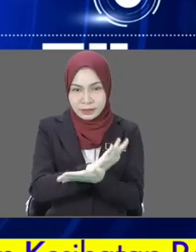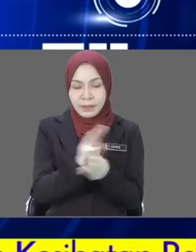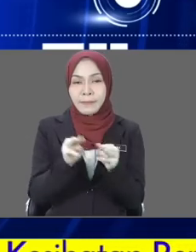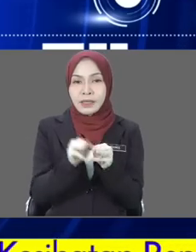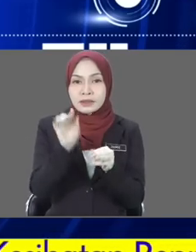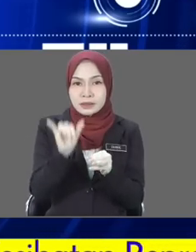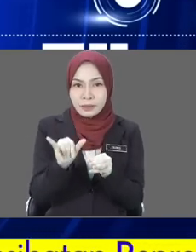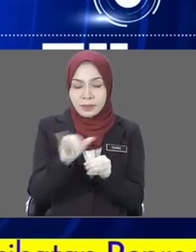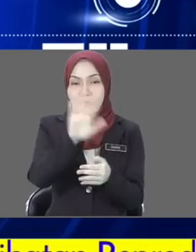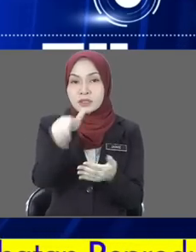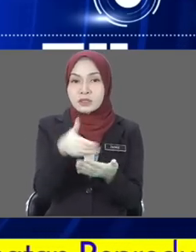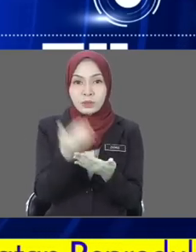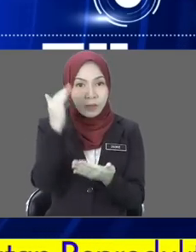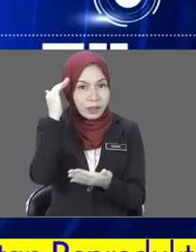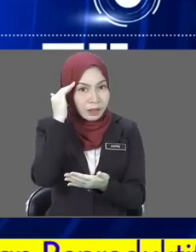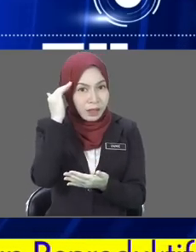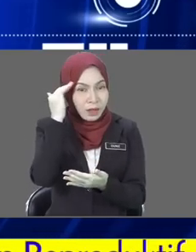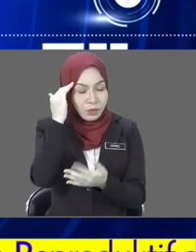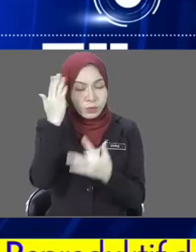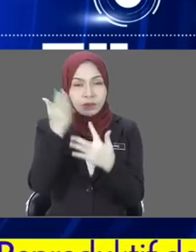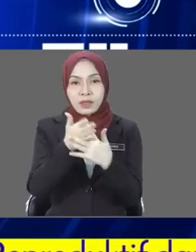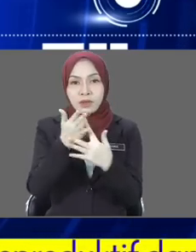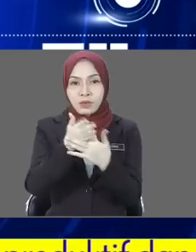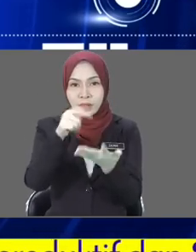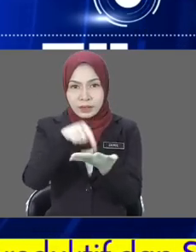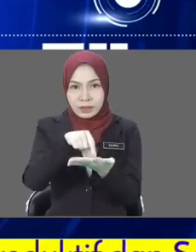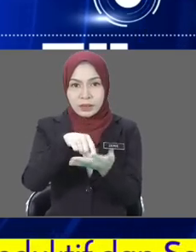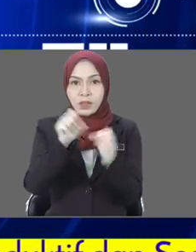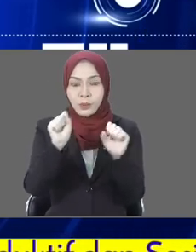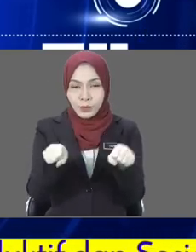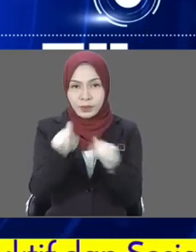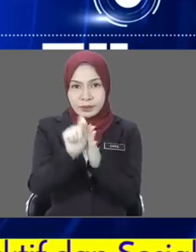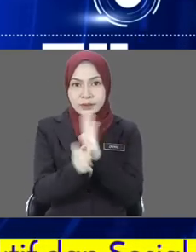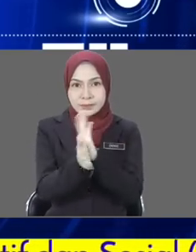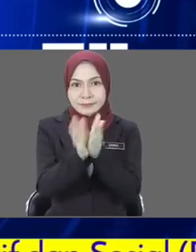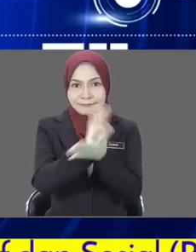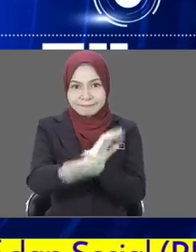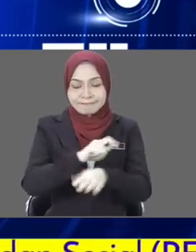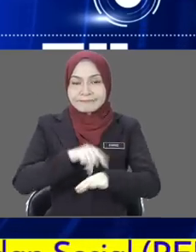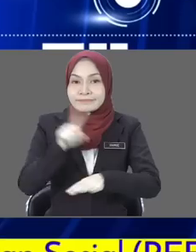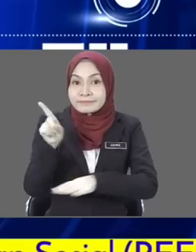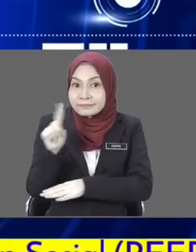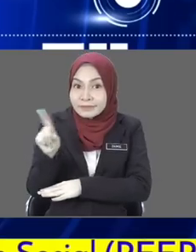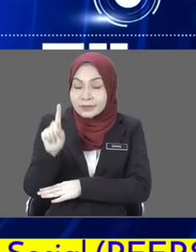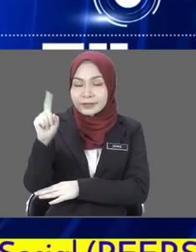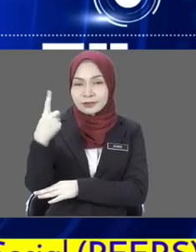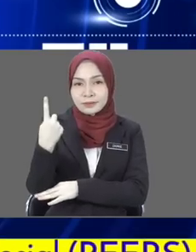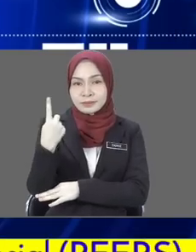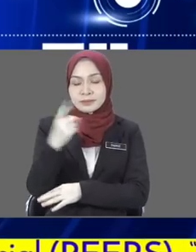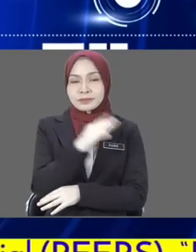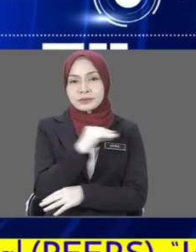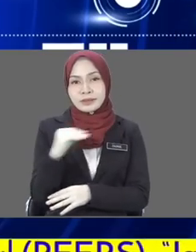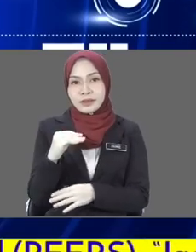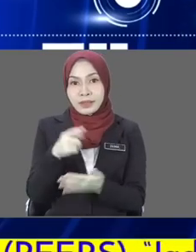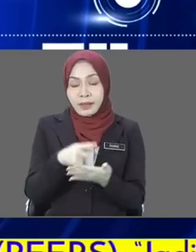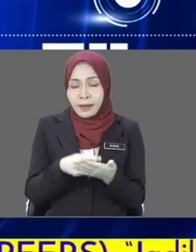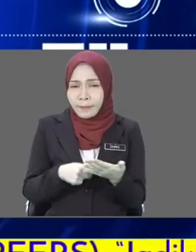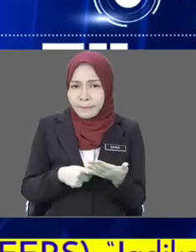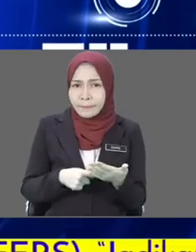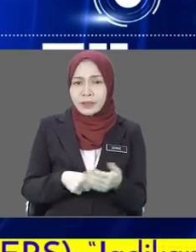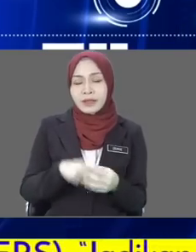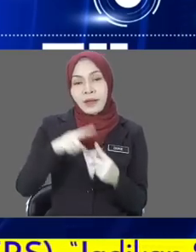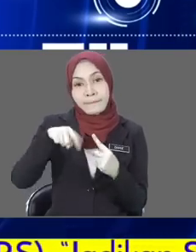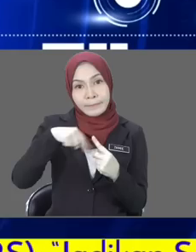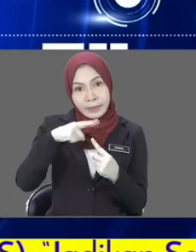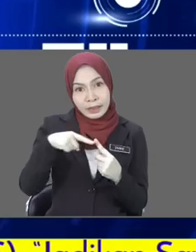semua sedia maklum gangguan seksual boleh berlaku di mana-mana saja dan dalam apa juga keadaan yang mana kadang